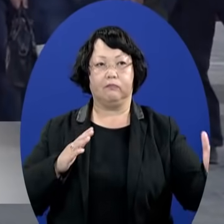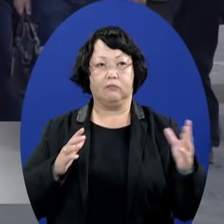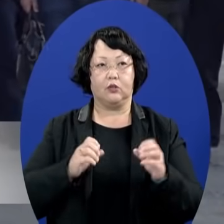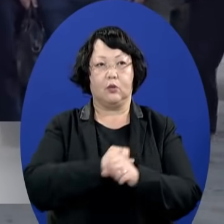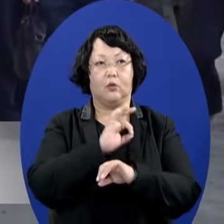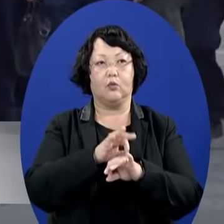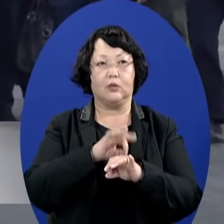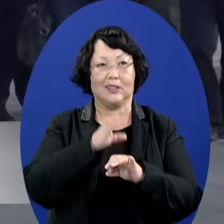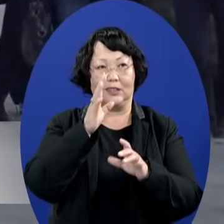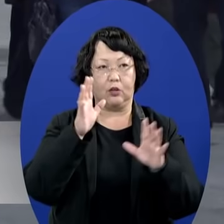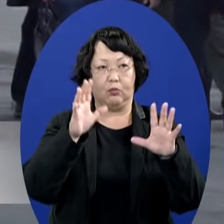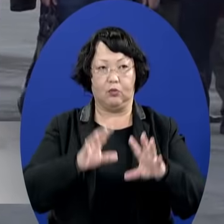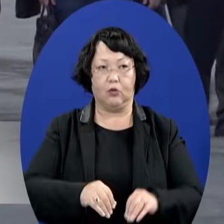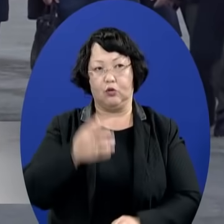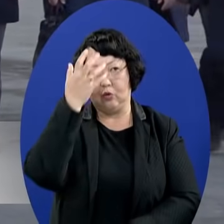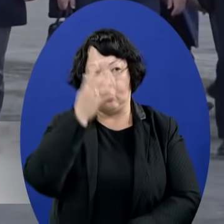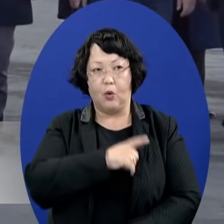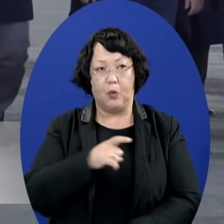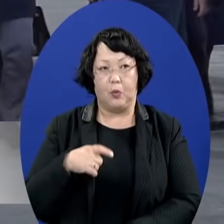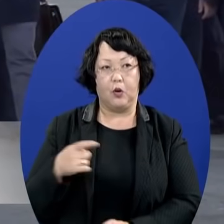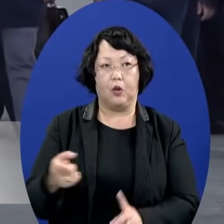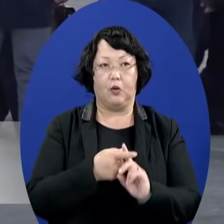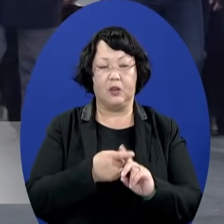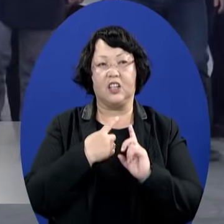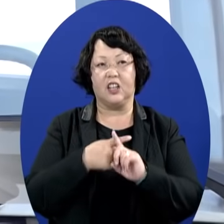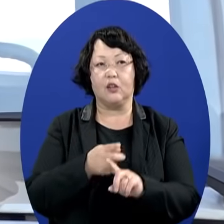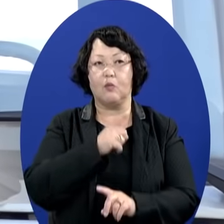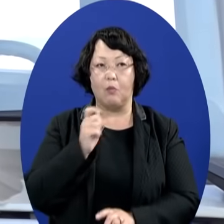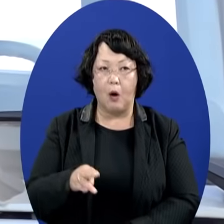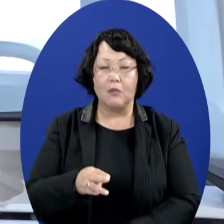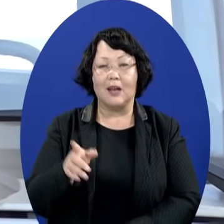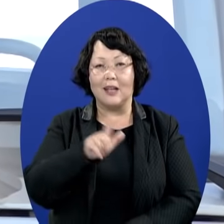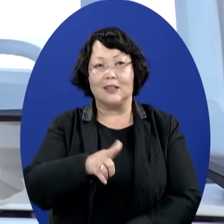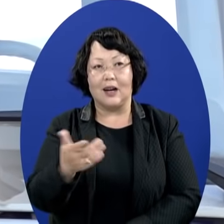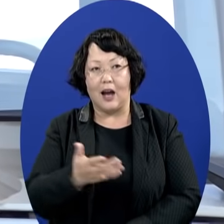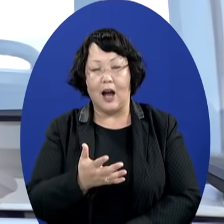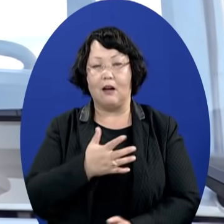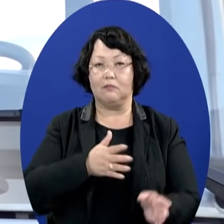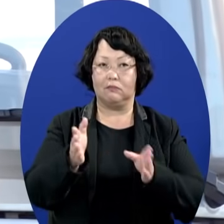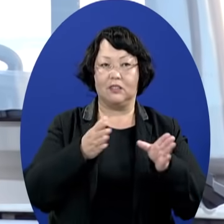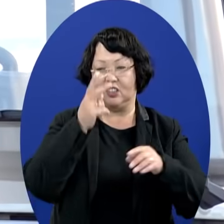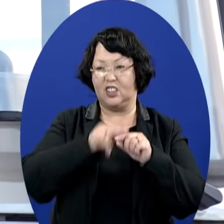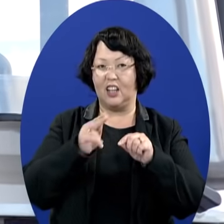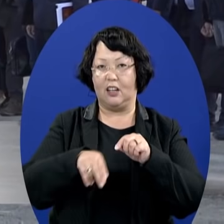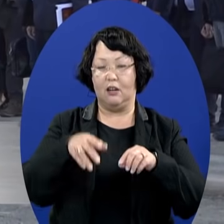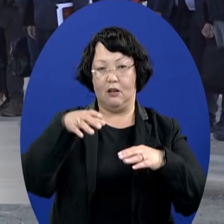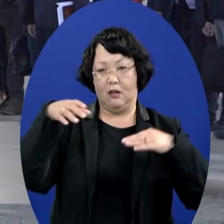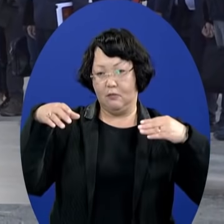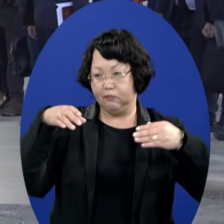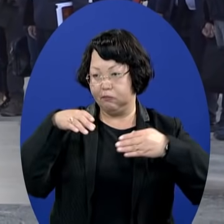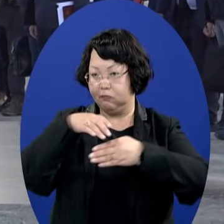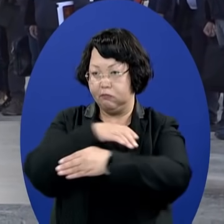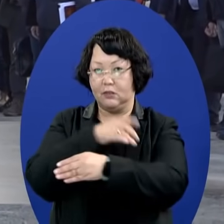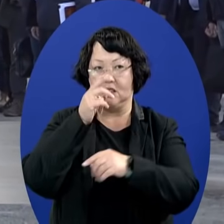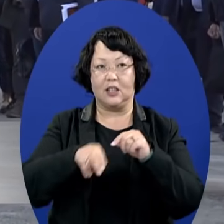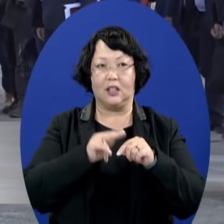байгаагаар онцлогоо. Цаашид төр хувийн хэмжлийн түншлэлээр хилийн бомт, хилийн бүс, зурвас газруудад чиглэх тээврийн терминал байгуулж, шивээ хөрөнгийн хилийн бомтод